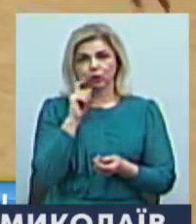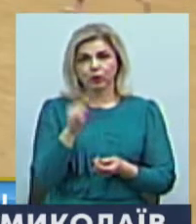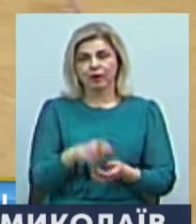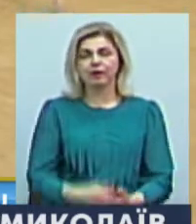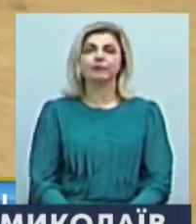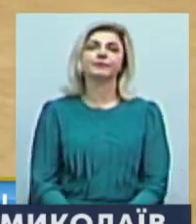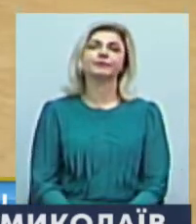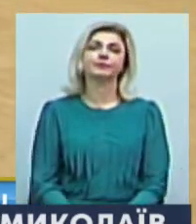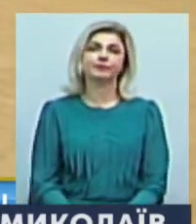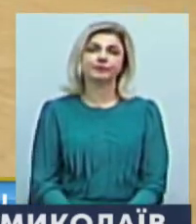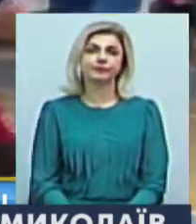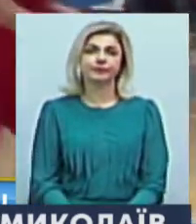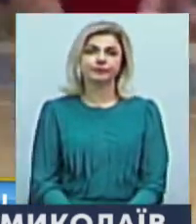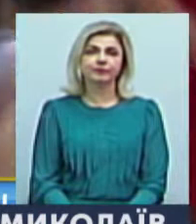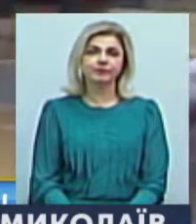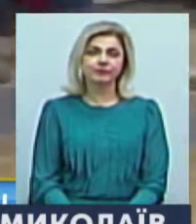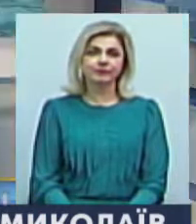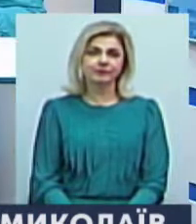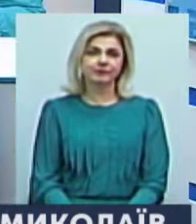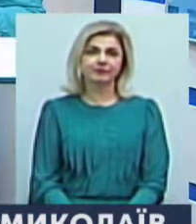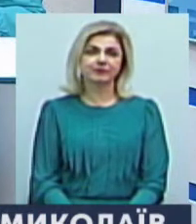Володимир Степанов, телевізійні новини Миколаївщини.